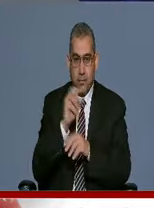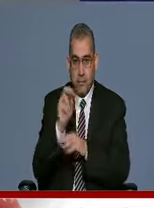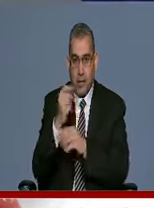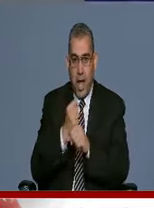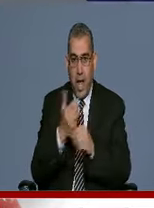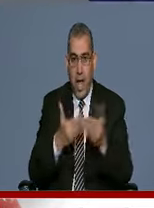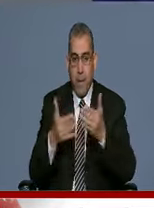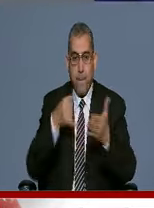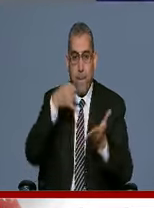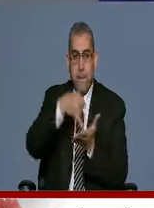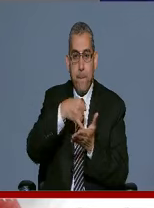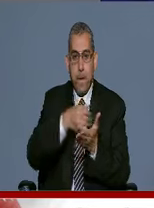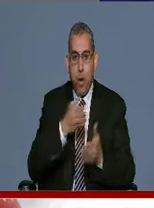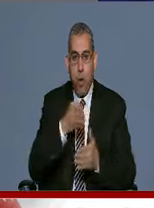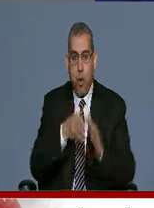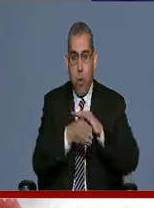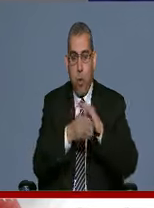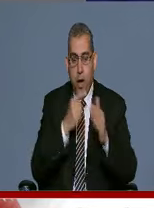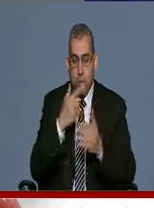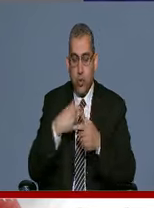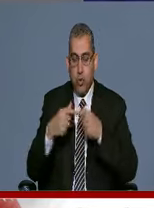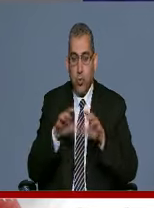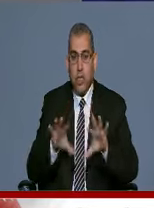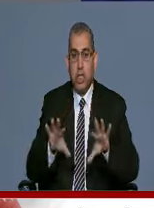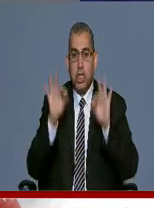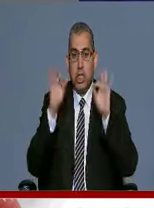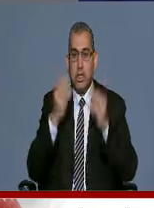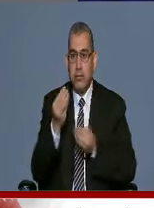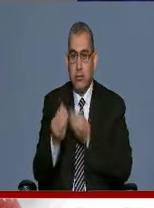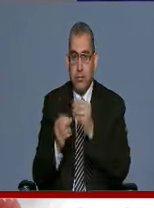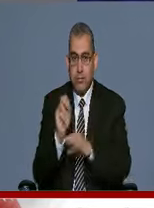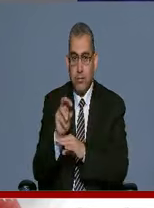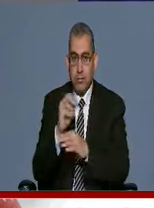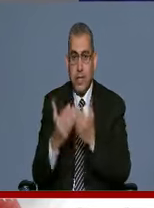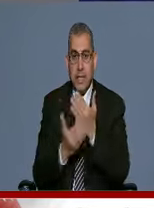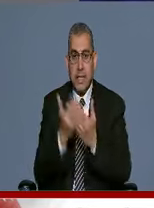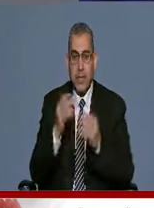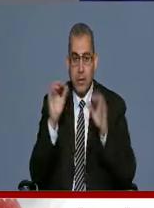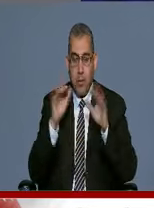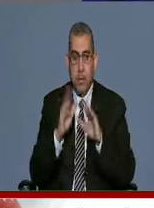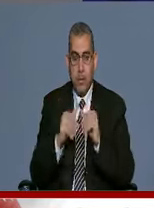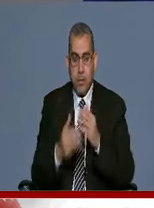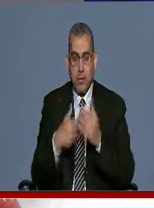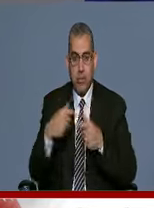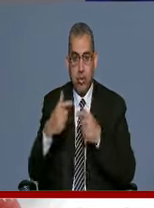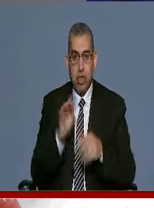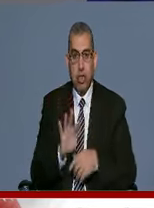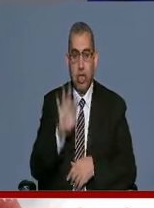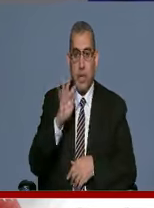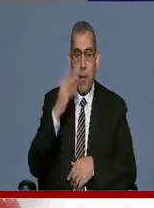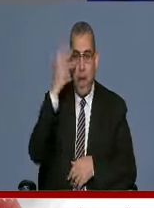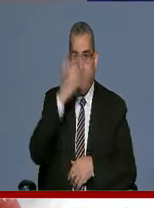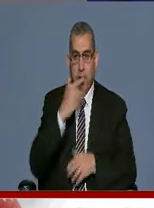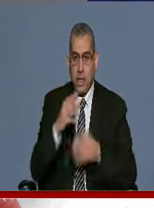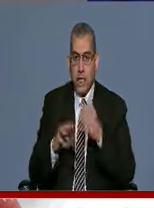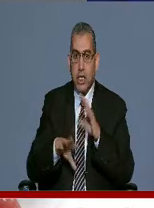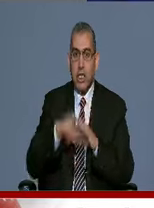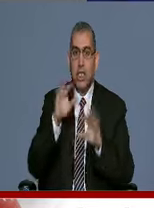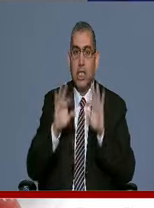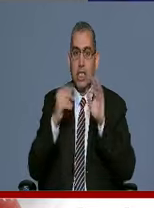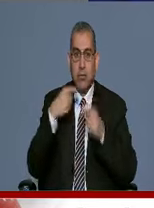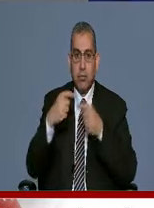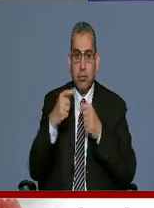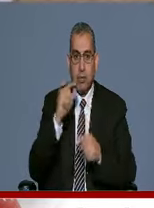المركز، وبالذات ان دي تكنولوجيا حديثة لسه داخل مصر وداخل شمال أفريقيا. دربناهم